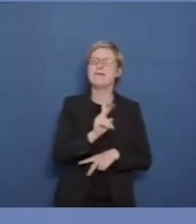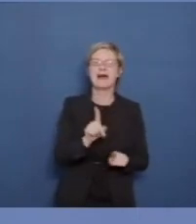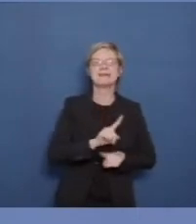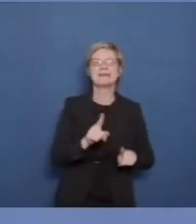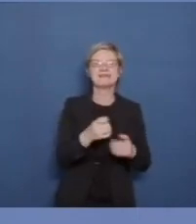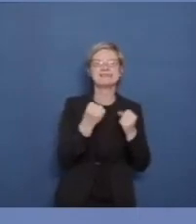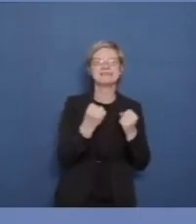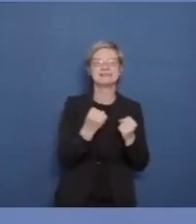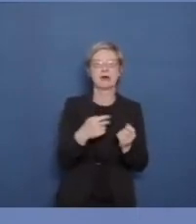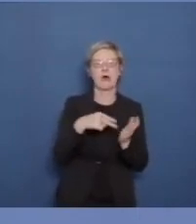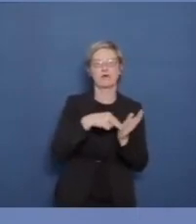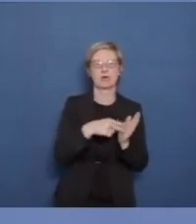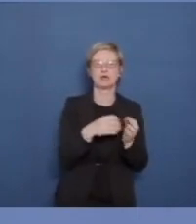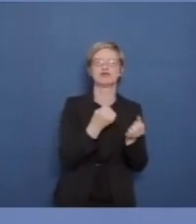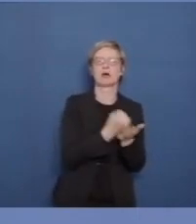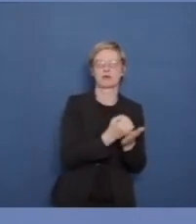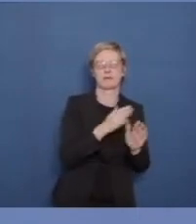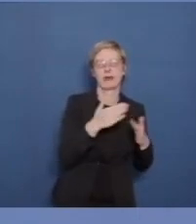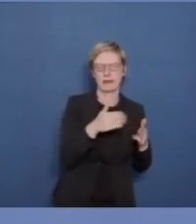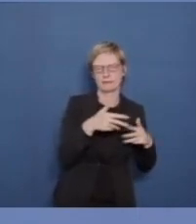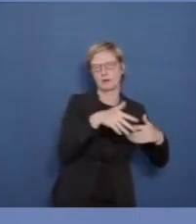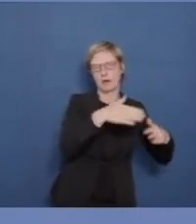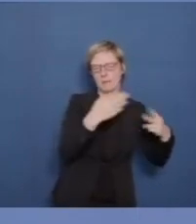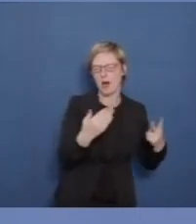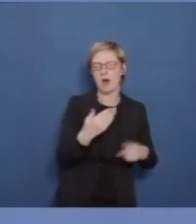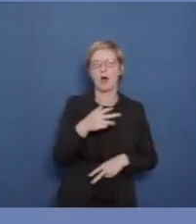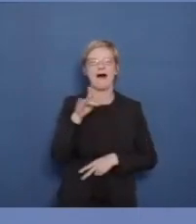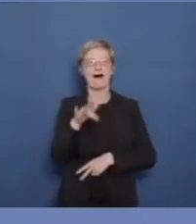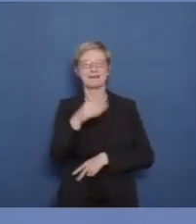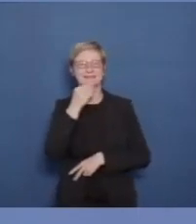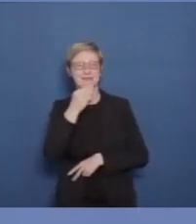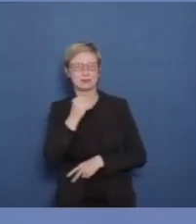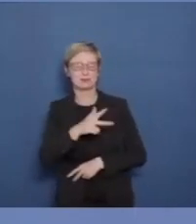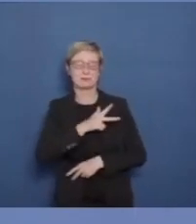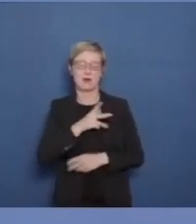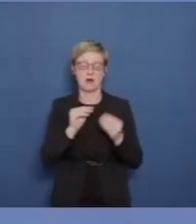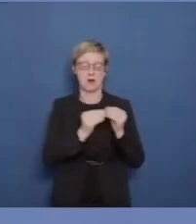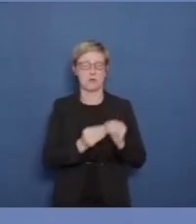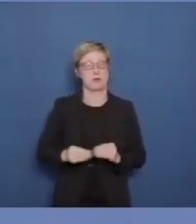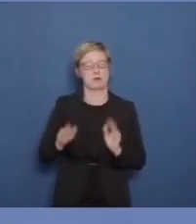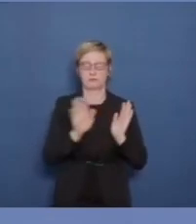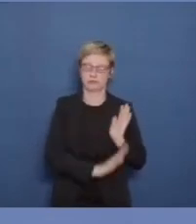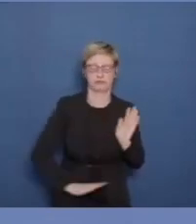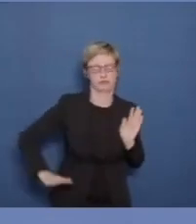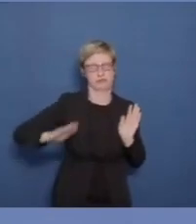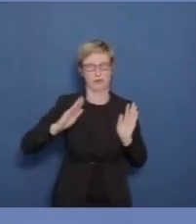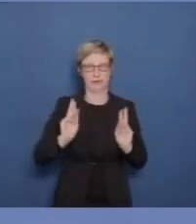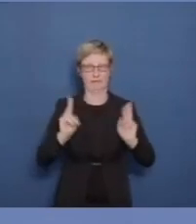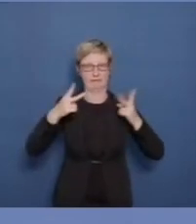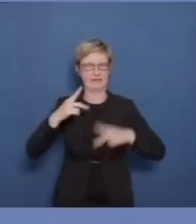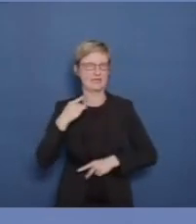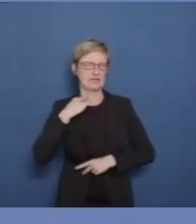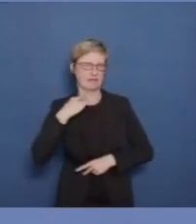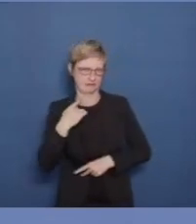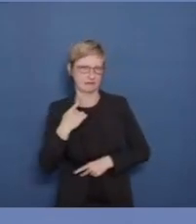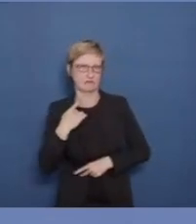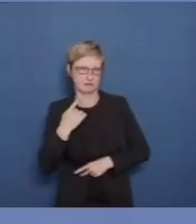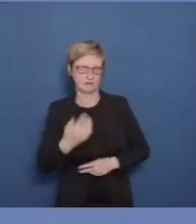haben. Antisemitismus ist ein noch breiteres Problem. Das ist ein Gift, dem wir auch breit